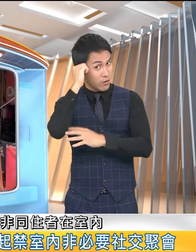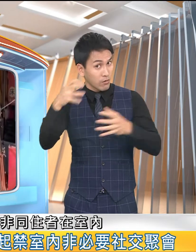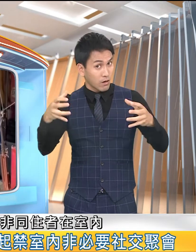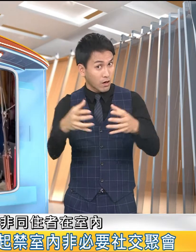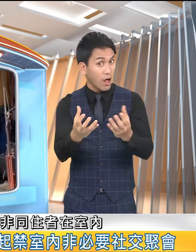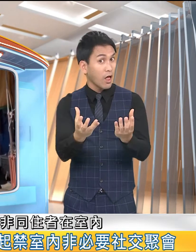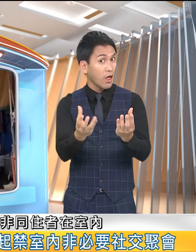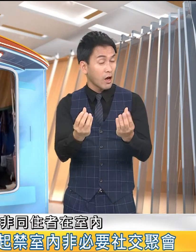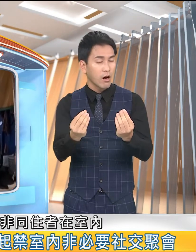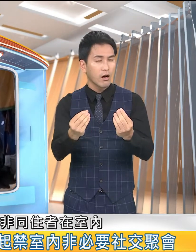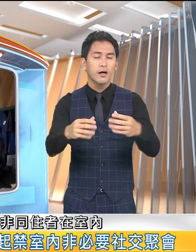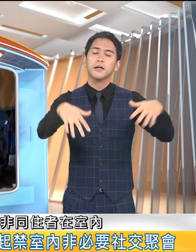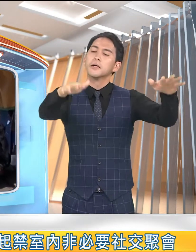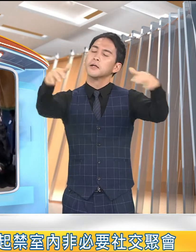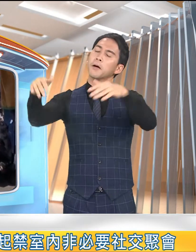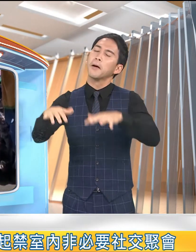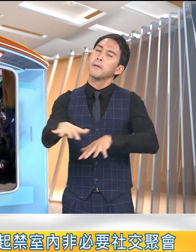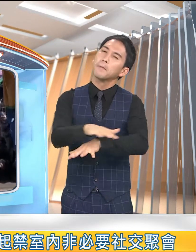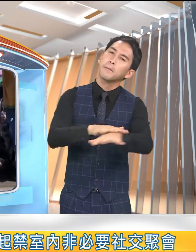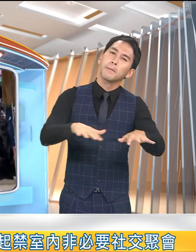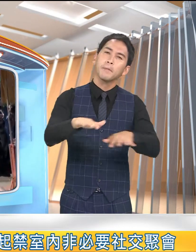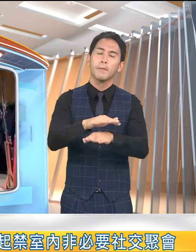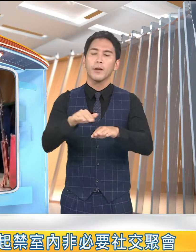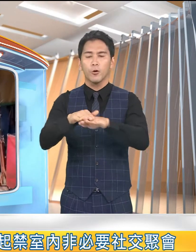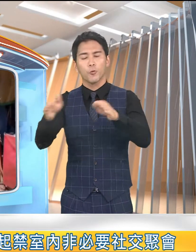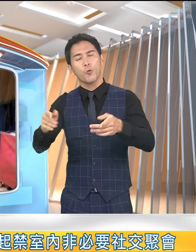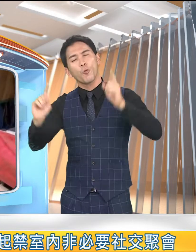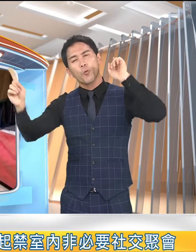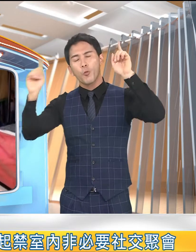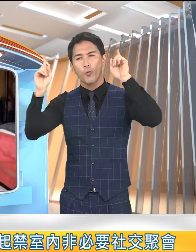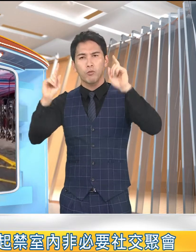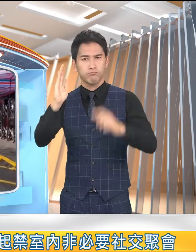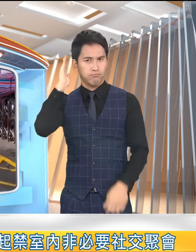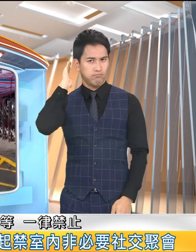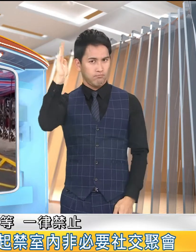非同住在室内，并非必要